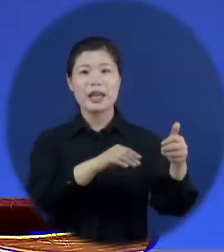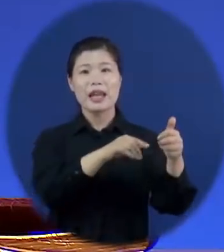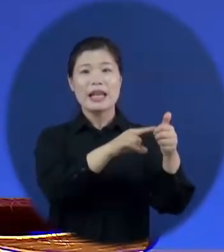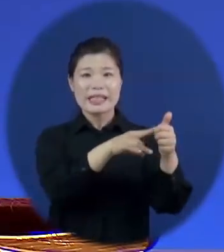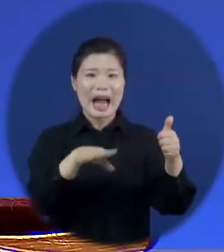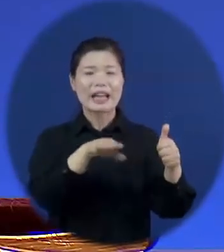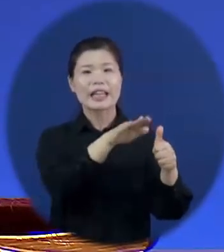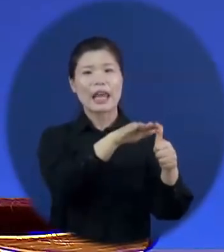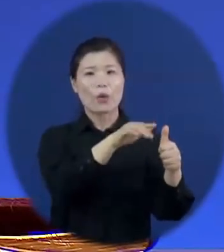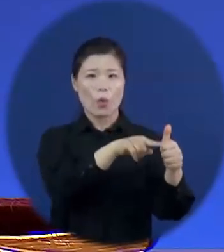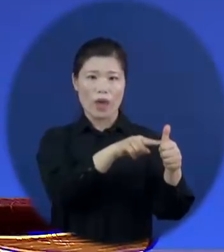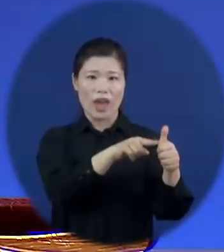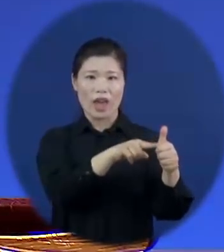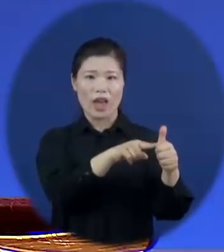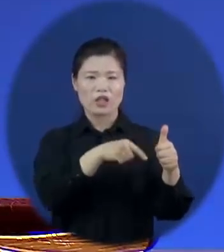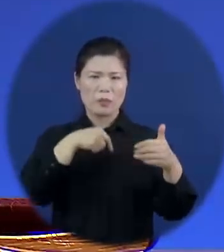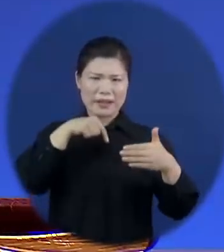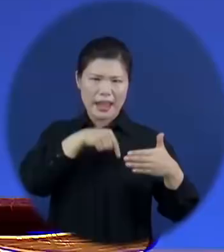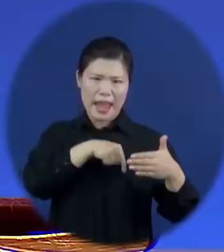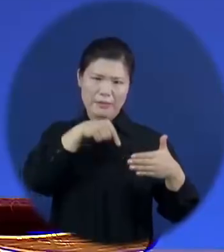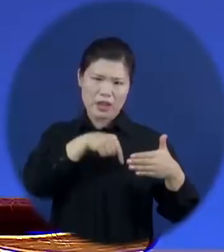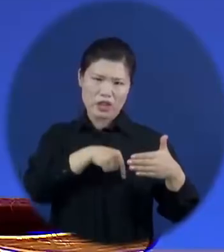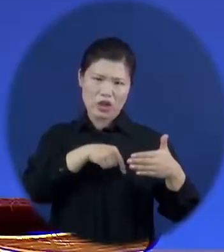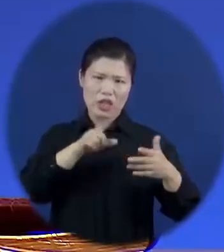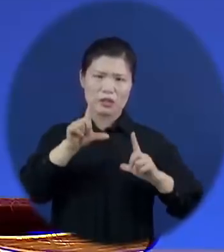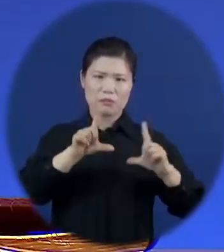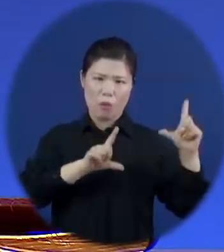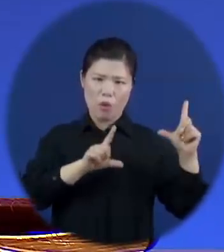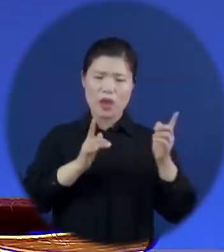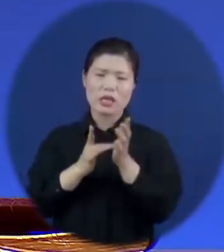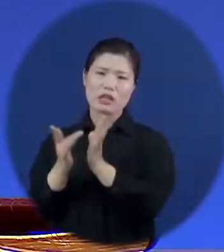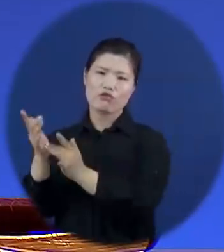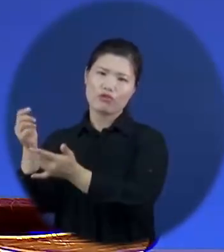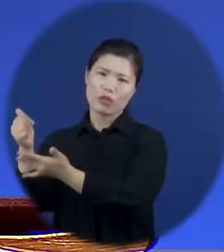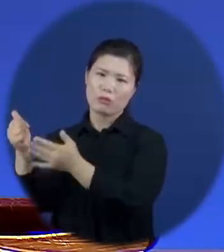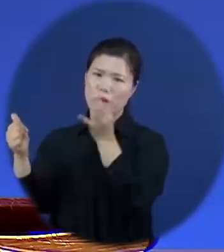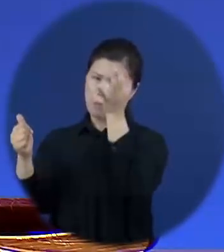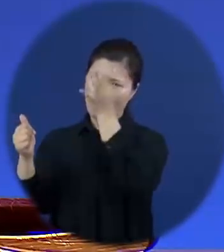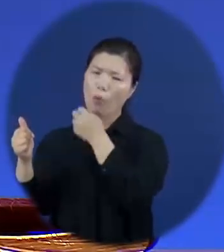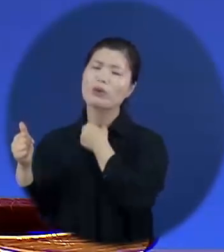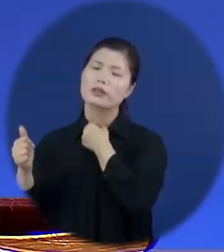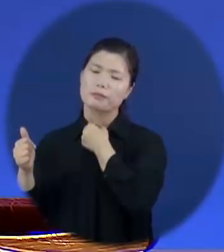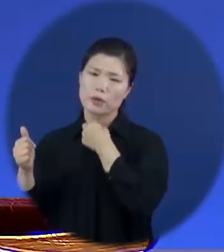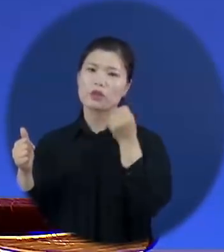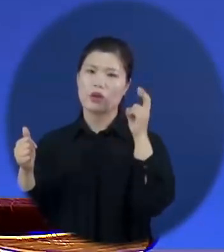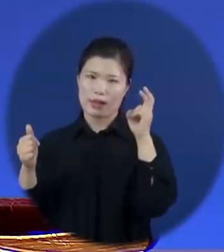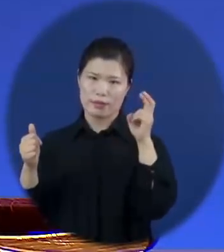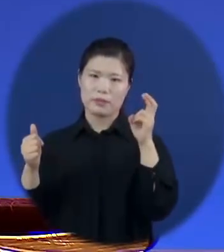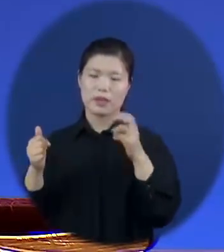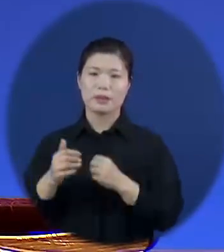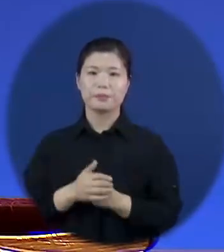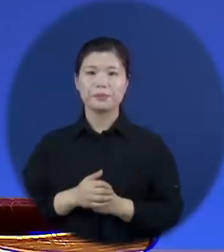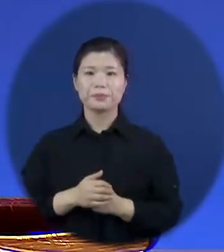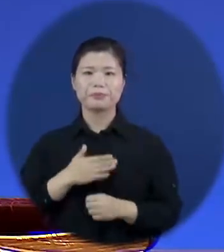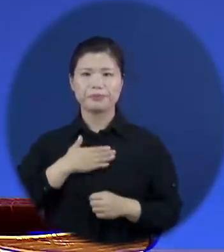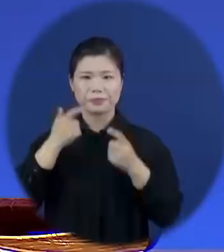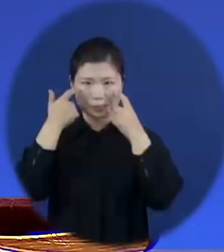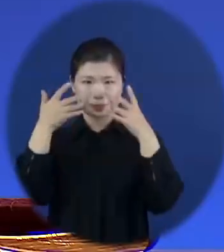삭개오의 내면적 상태가 예수님을 보고 싶어 하게 했을 것이라고